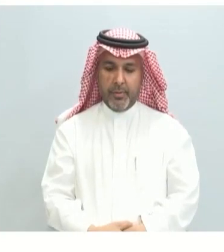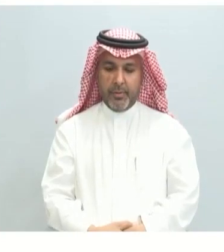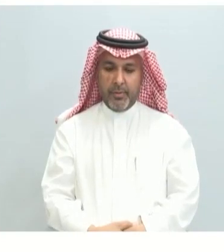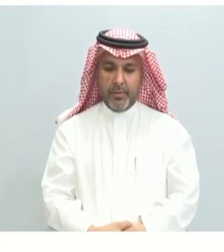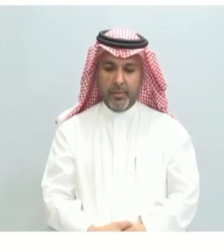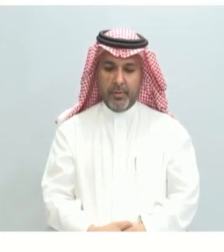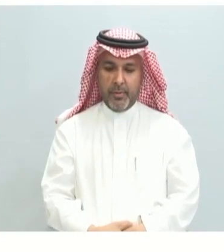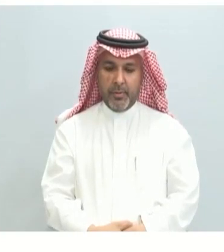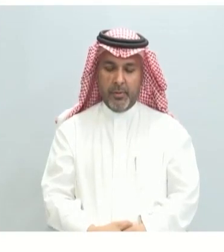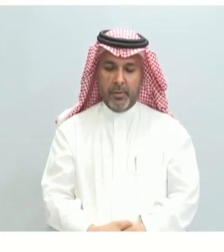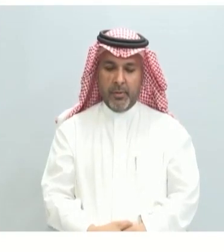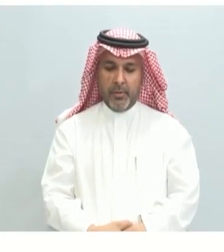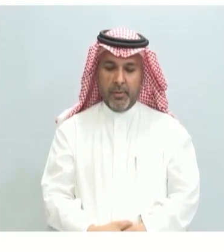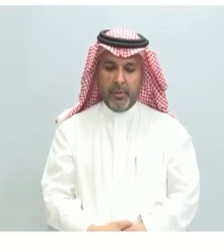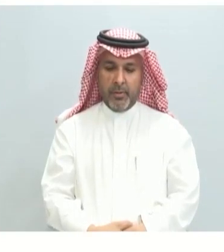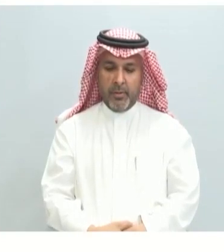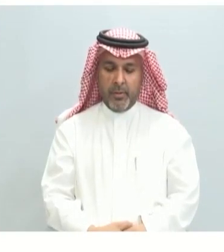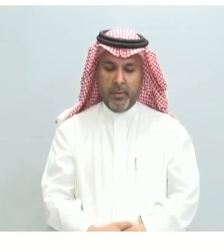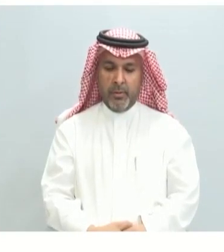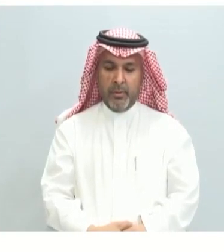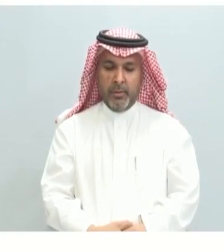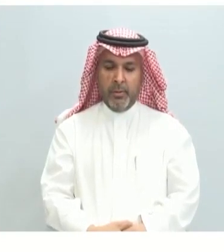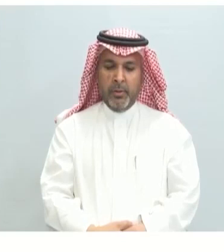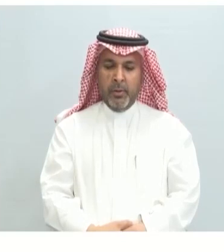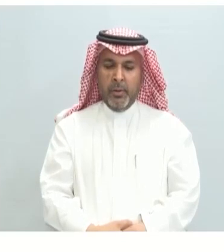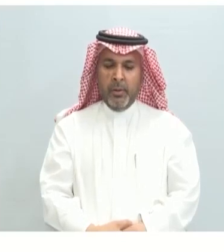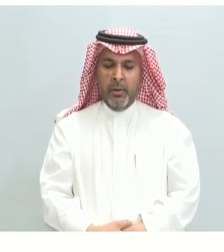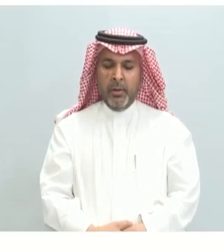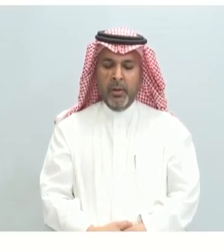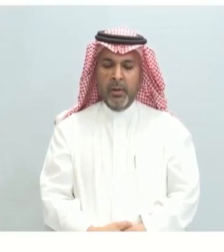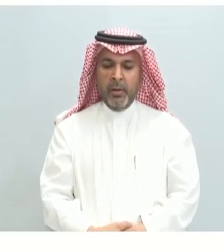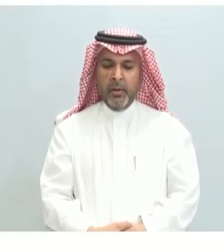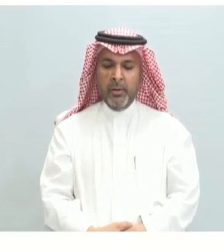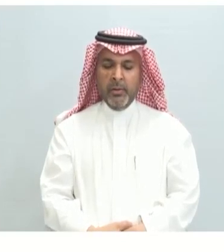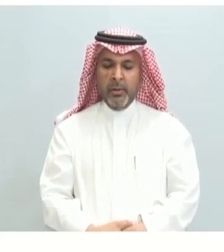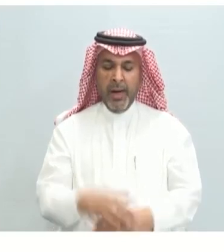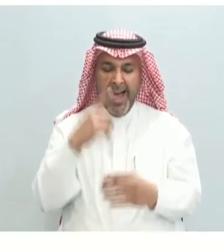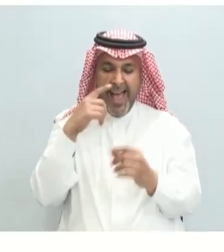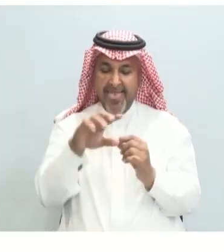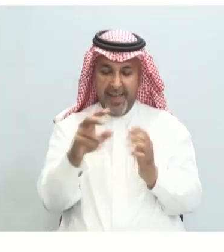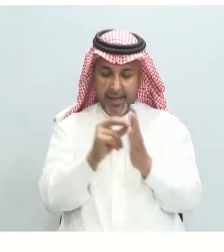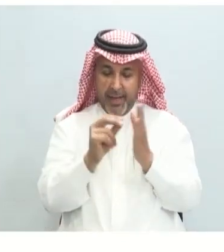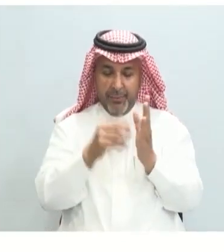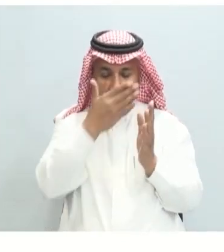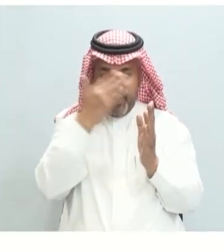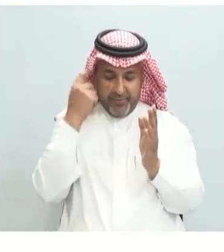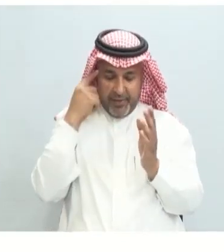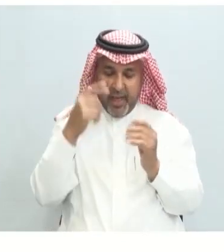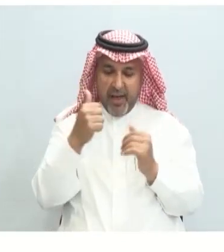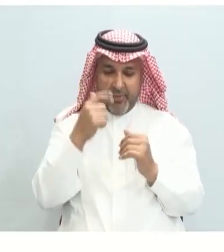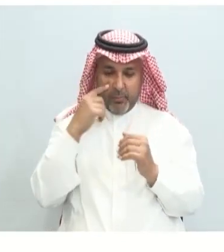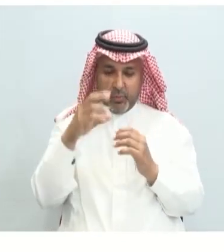تربيع يساوي بي تربيع زائدا سي تربيع ناقصا 2 في بي في سي في كوساين الزاويه